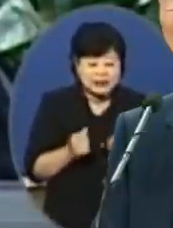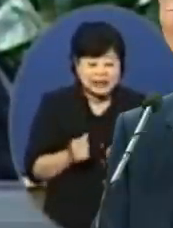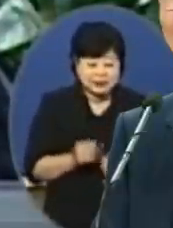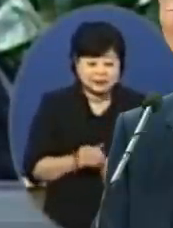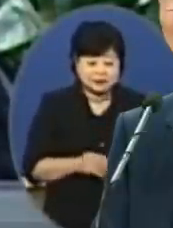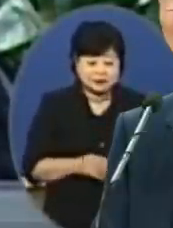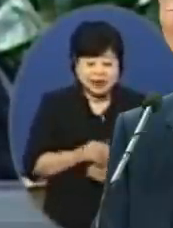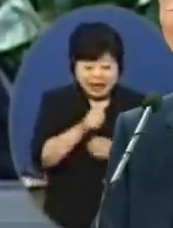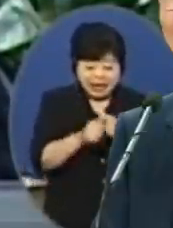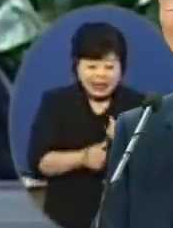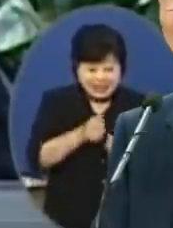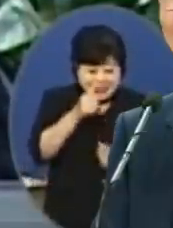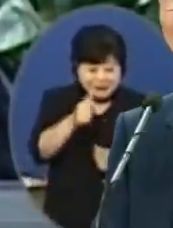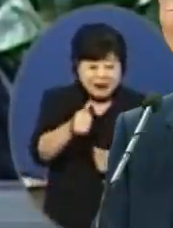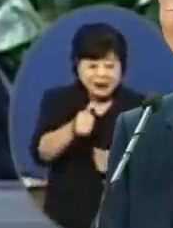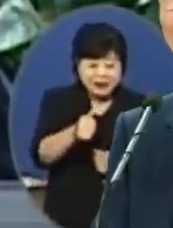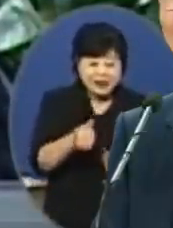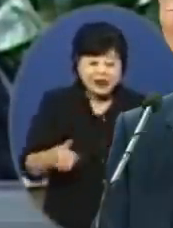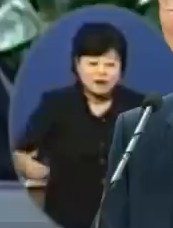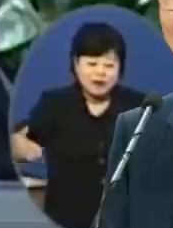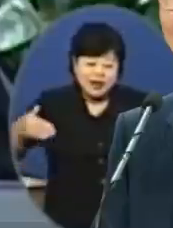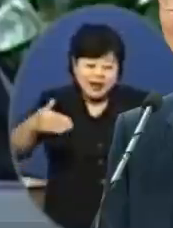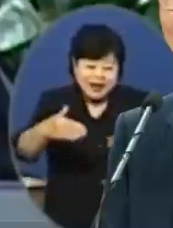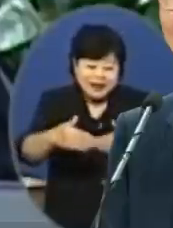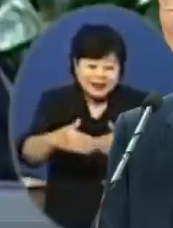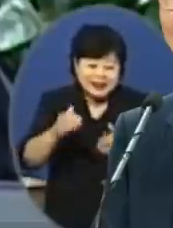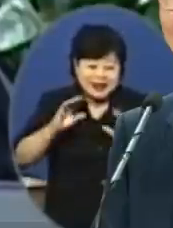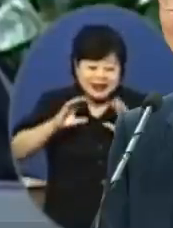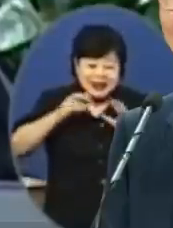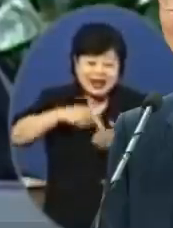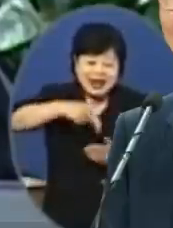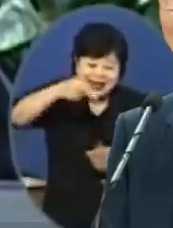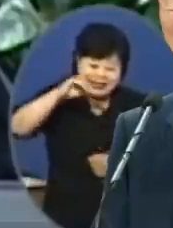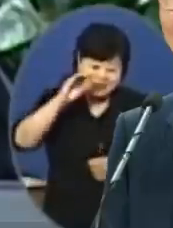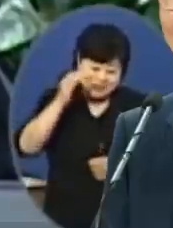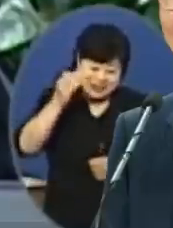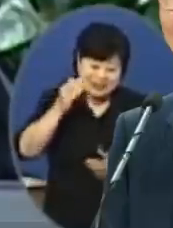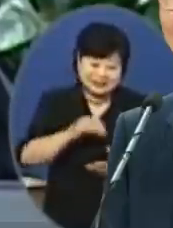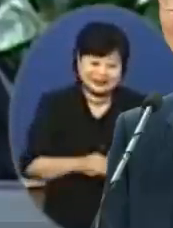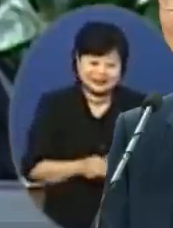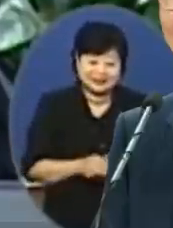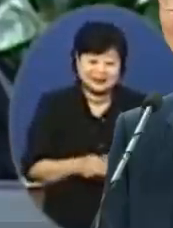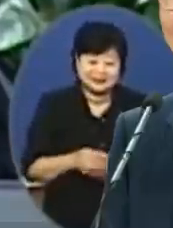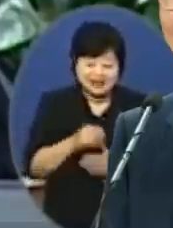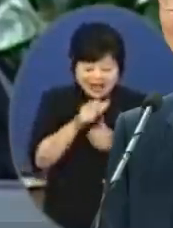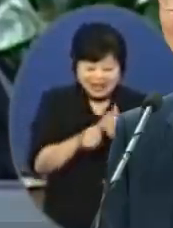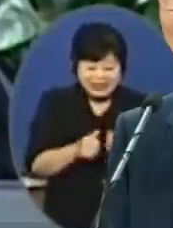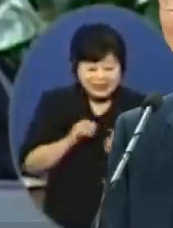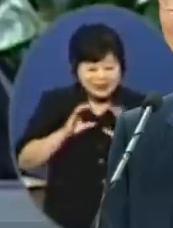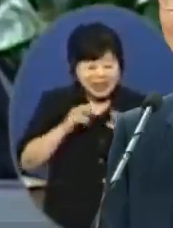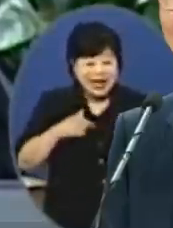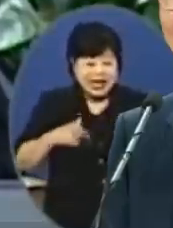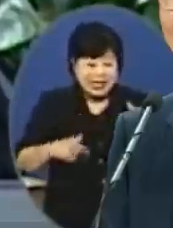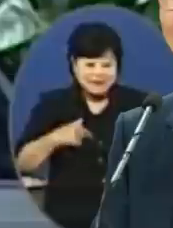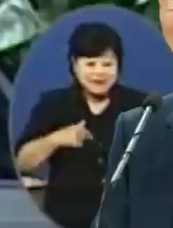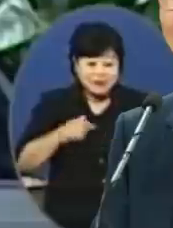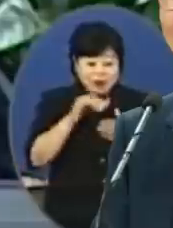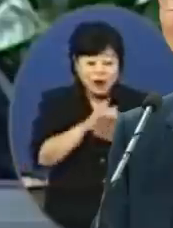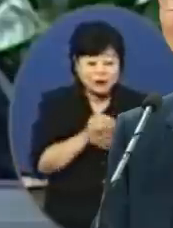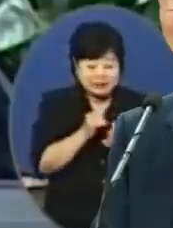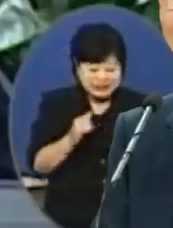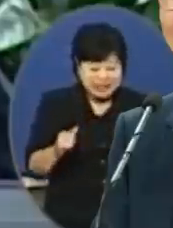사람마다 하나님의 품에 안기는 천국에 갈 수 있게 된 것입니다. 그리고 하늘나라의 기쁨이